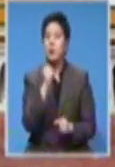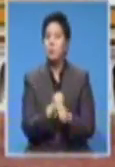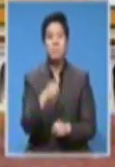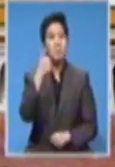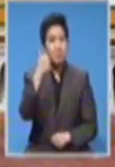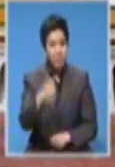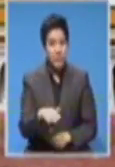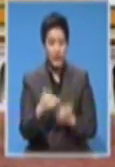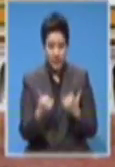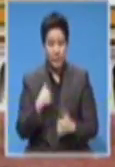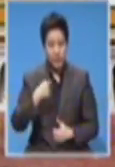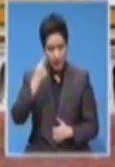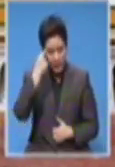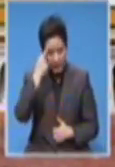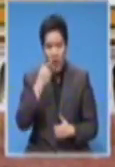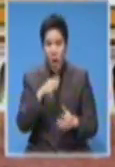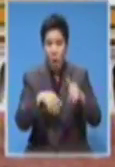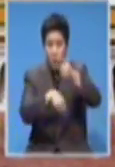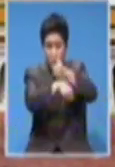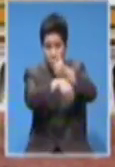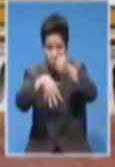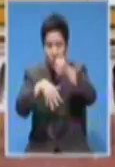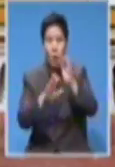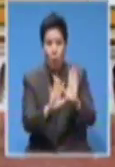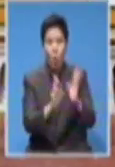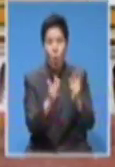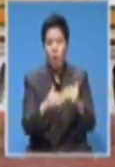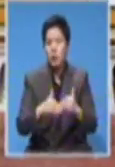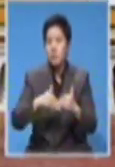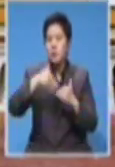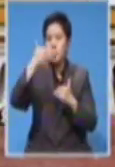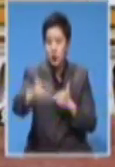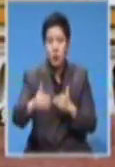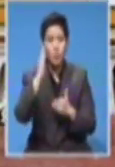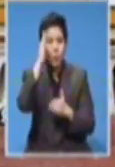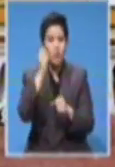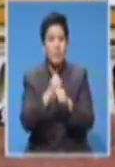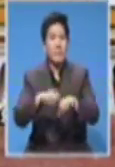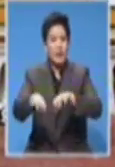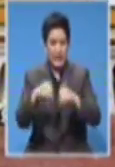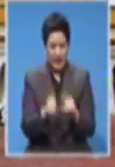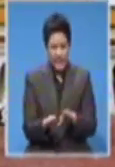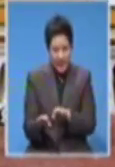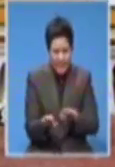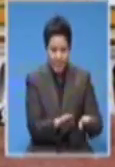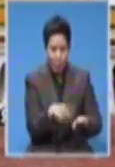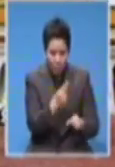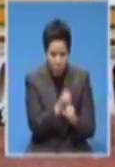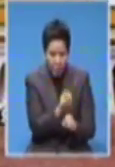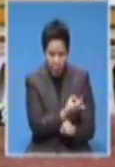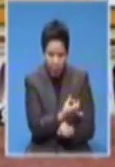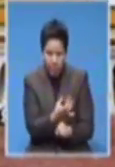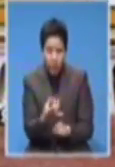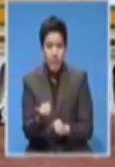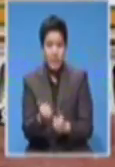ะนี้นะครับผมคิดว่าไอ้การที่จะรื้อใหญ่ๆไปตรงโน้นนะครับแต่ท่านก็ต้องจัดระเบียบไว้ตรงนี้ว่าท่านจะทำอะไรตรงไหนการ